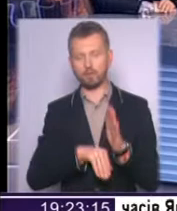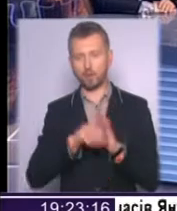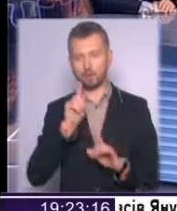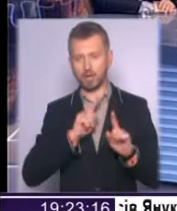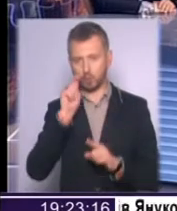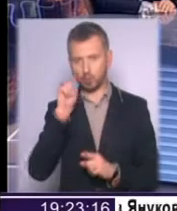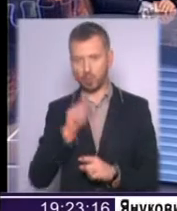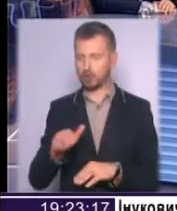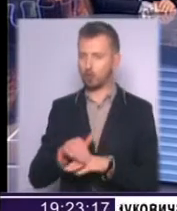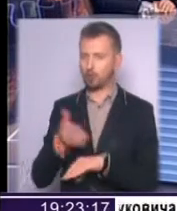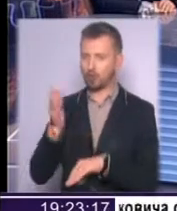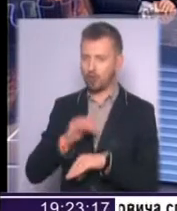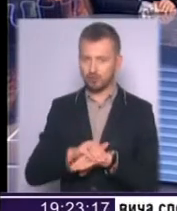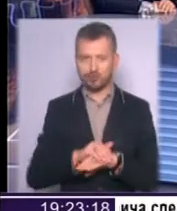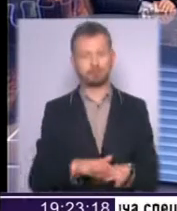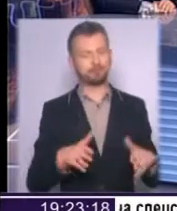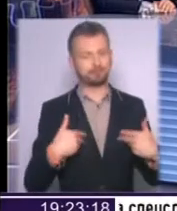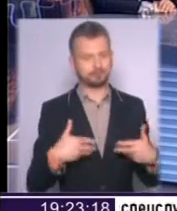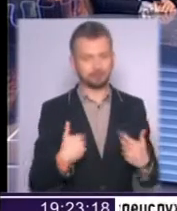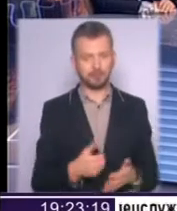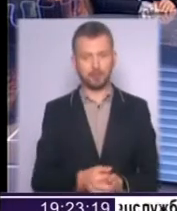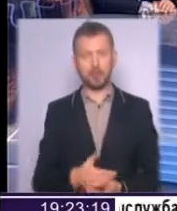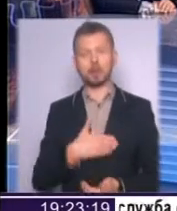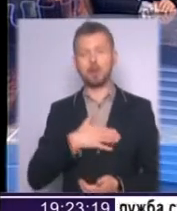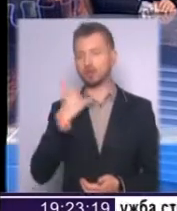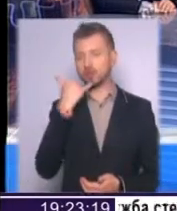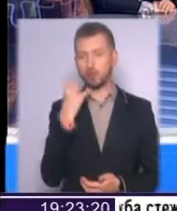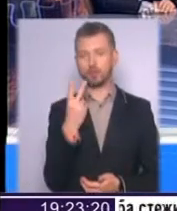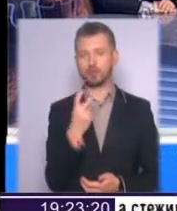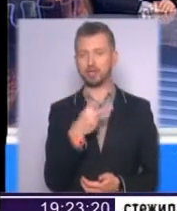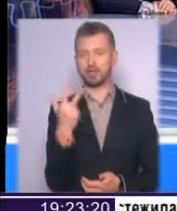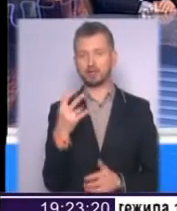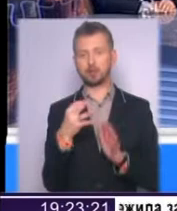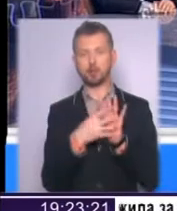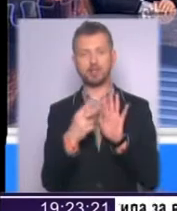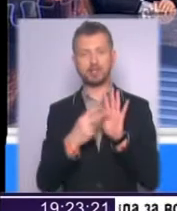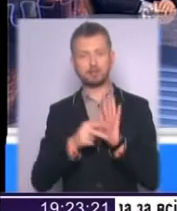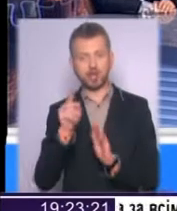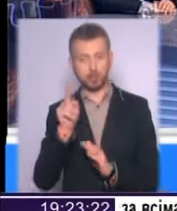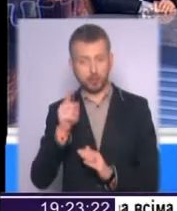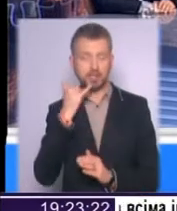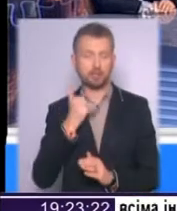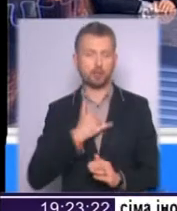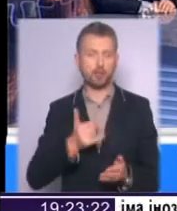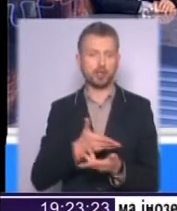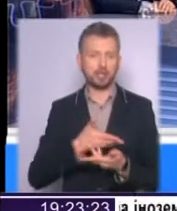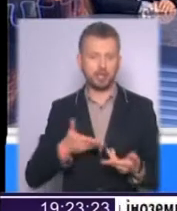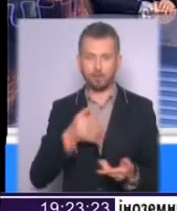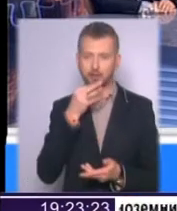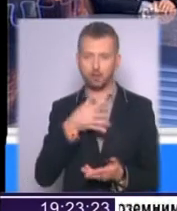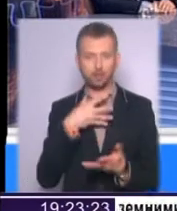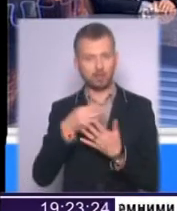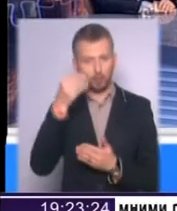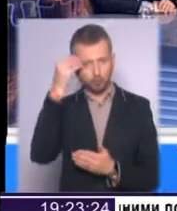вечора. Доброго вечора. Дякую, що завітали. 223-09-71, будь ласка, долучайтеся до нашої дискусії, ставте запитання, висловлюйте свою